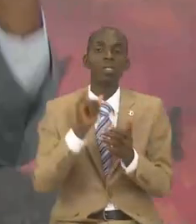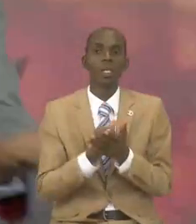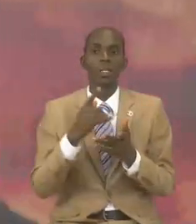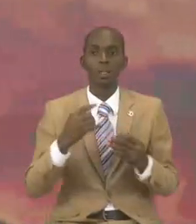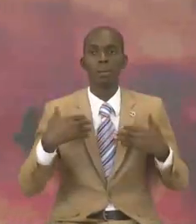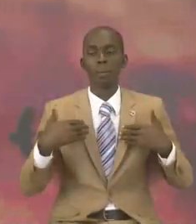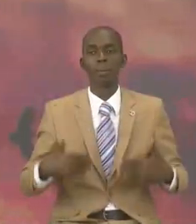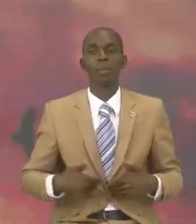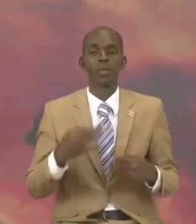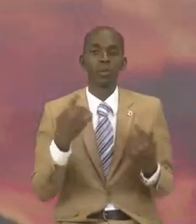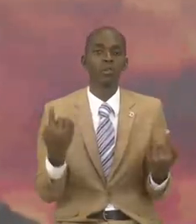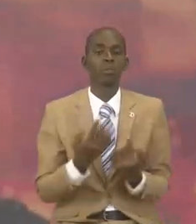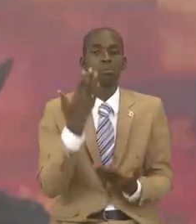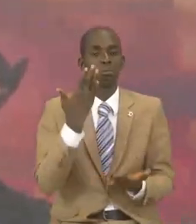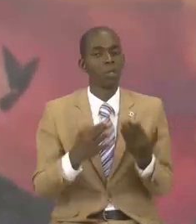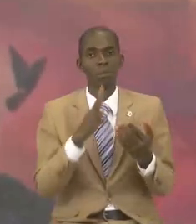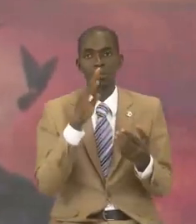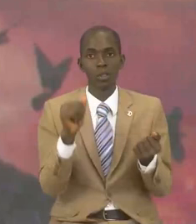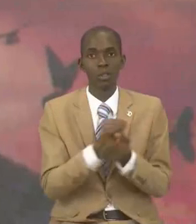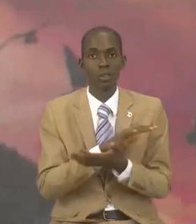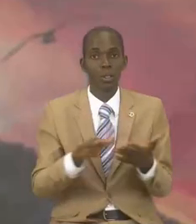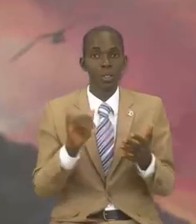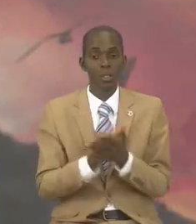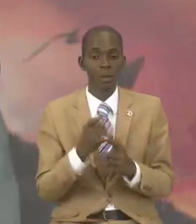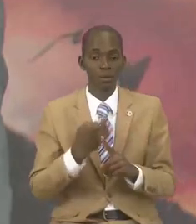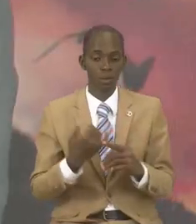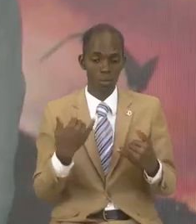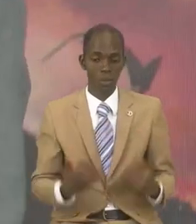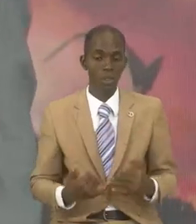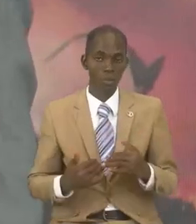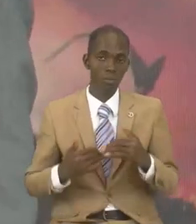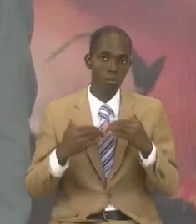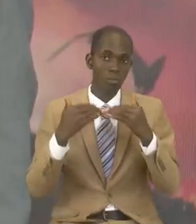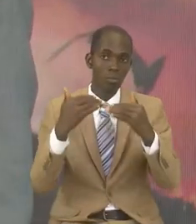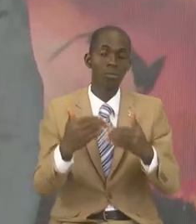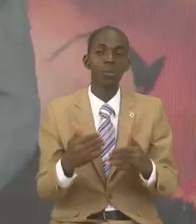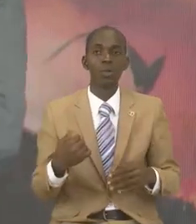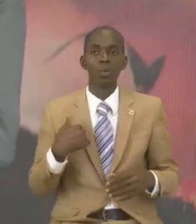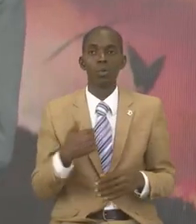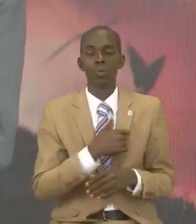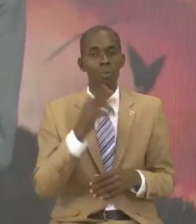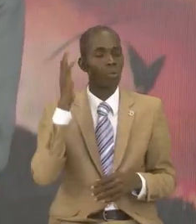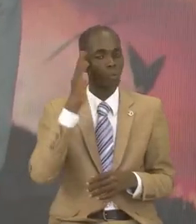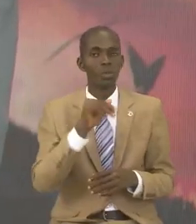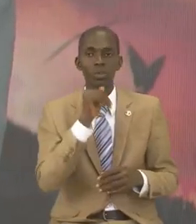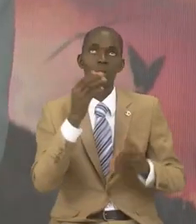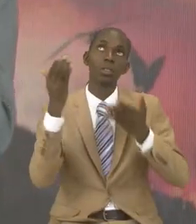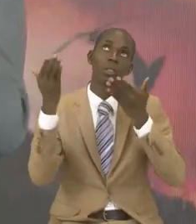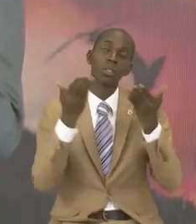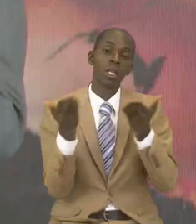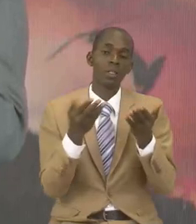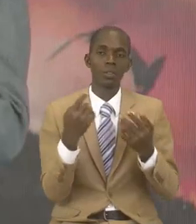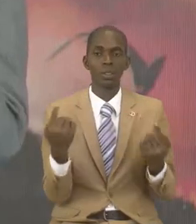afin que le corps du péché fût détruit, pour que désormais nous ne soyons plus esclaves du